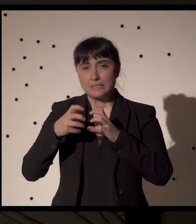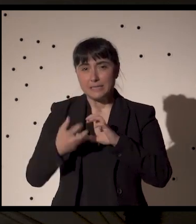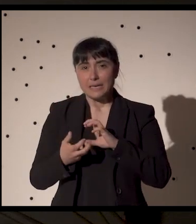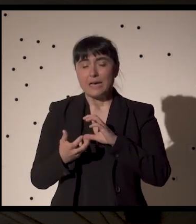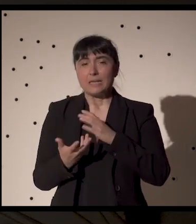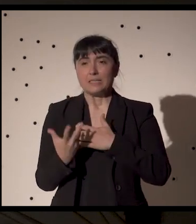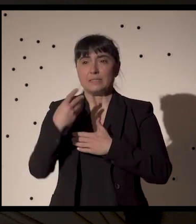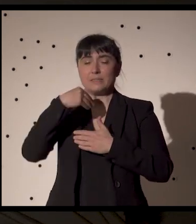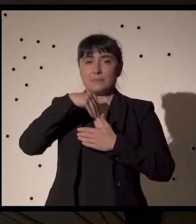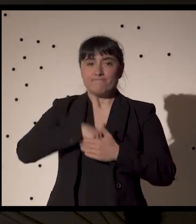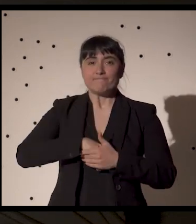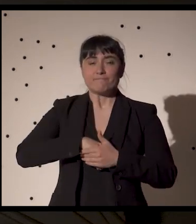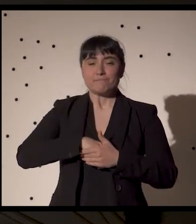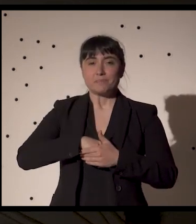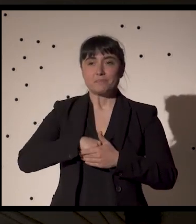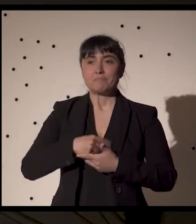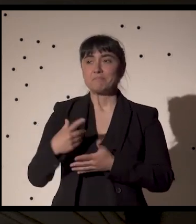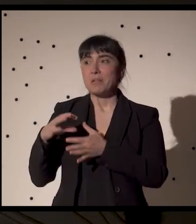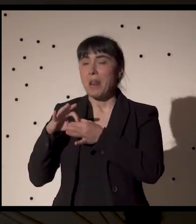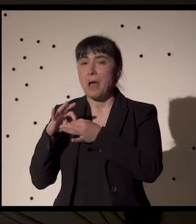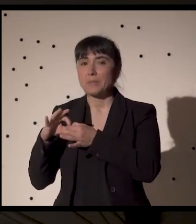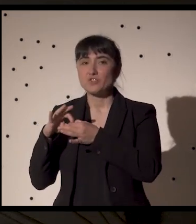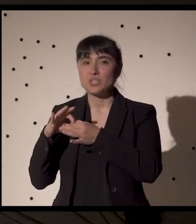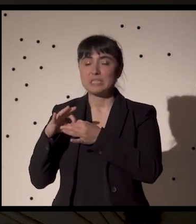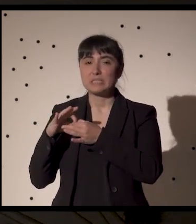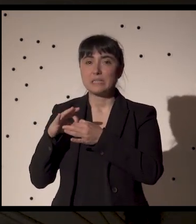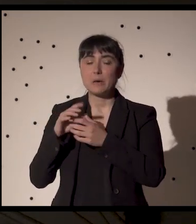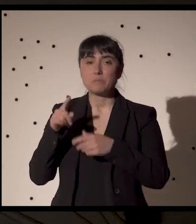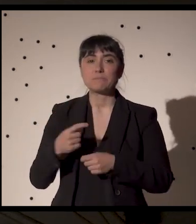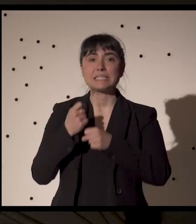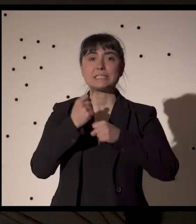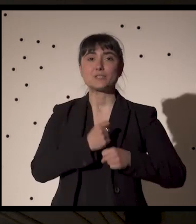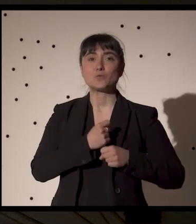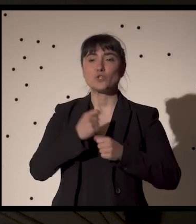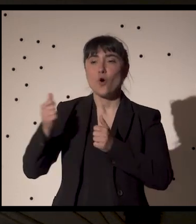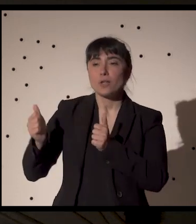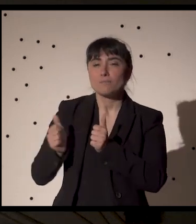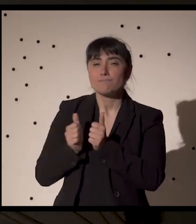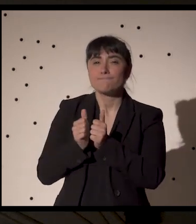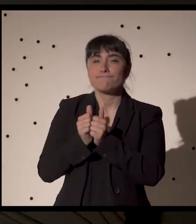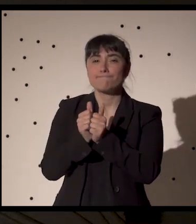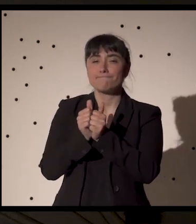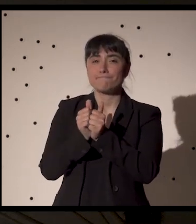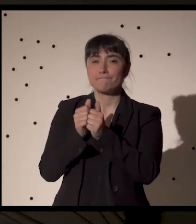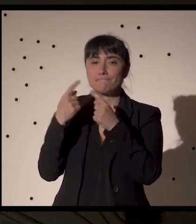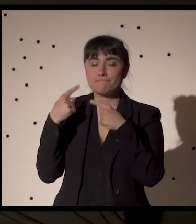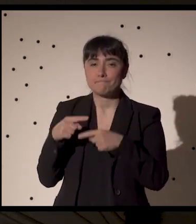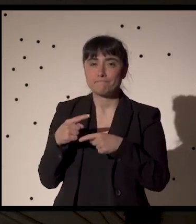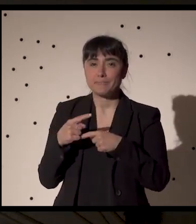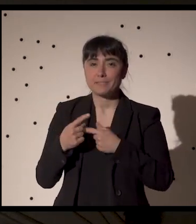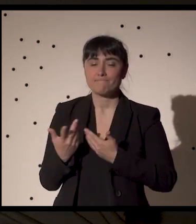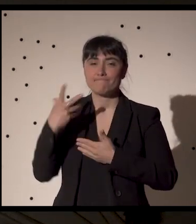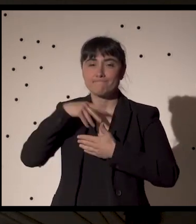forza dell'amicizia dell'attenzione dalla vicinanza delle istituzioni sia stato qualcosa che si è mantenuto e si è